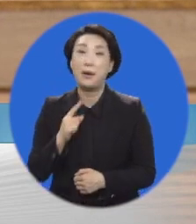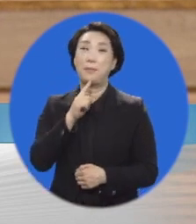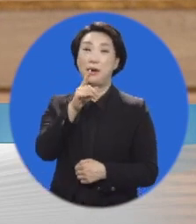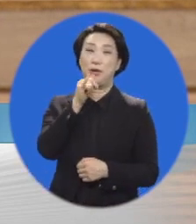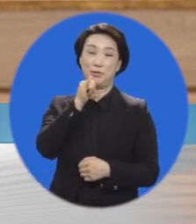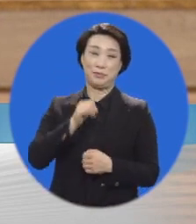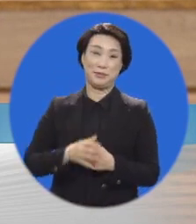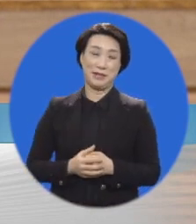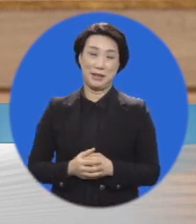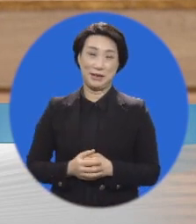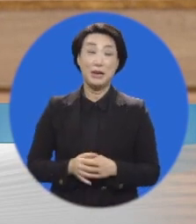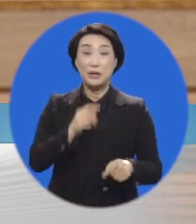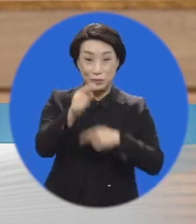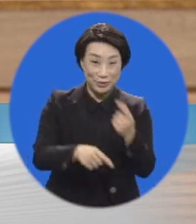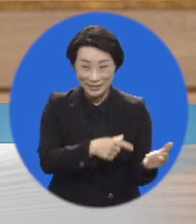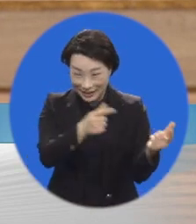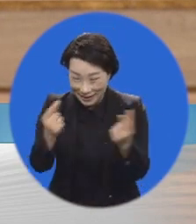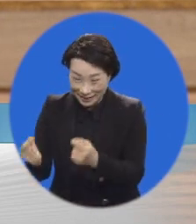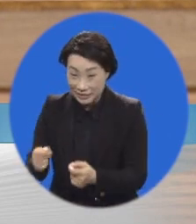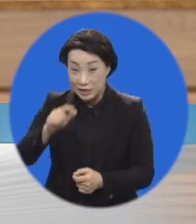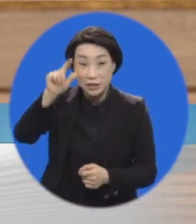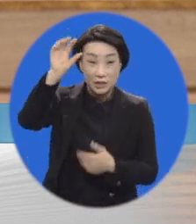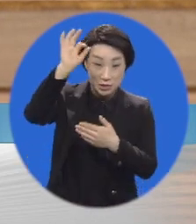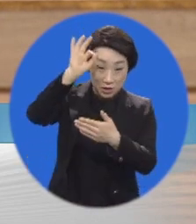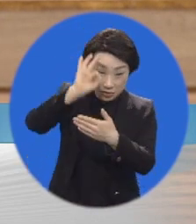말했어요. 다시 저녁이 되고